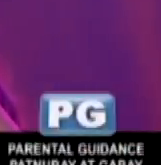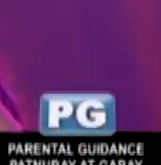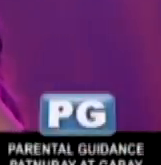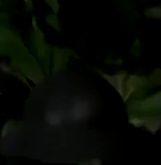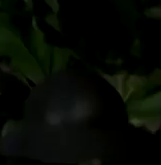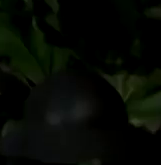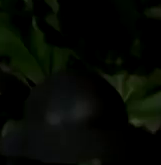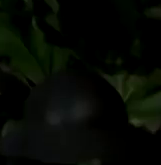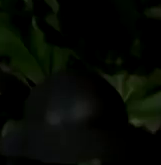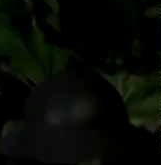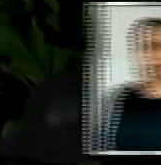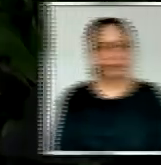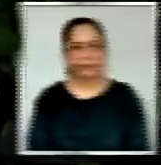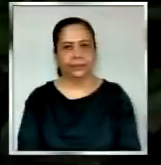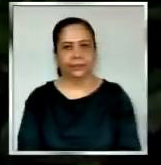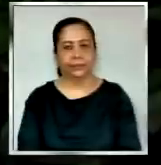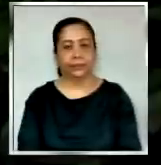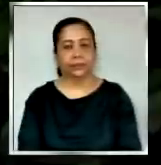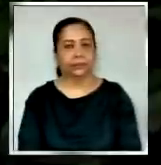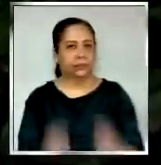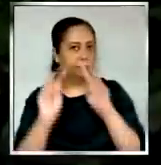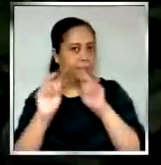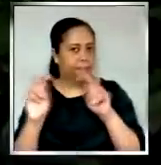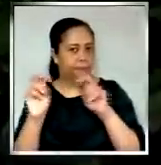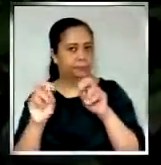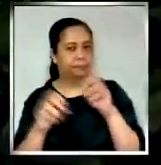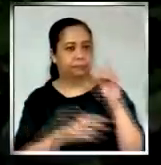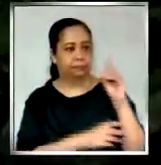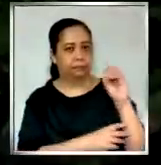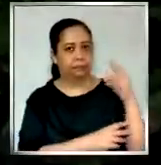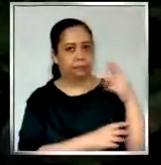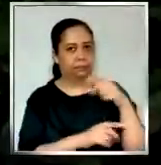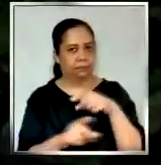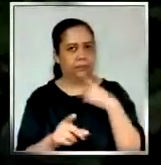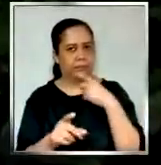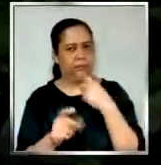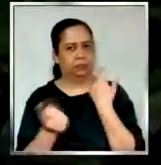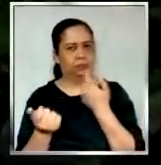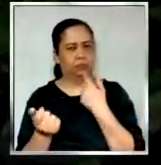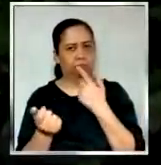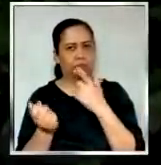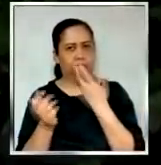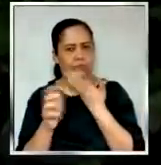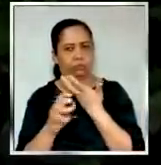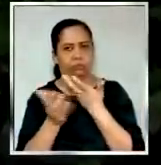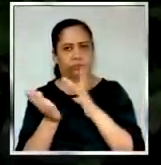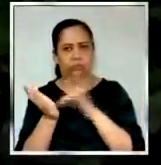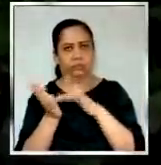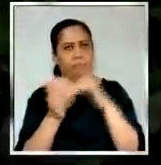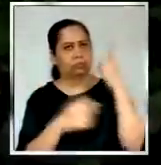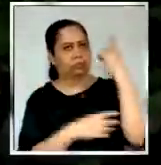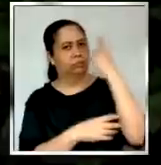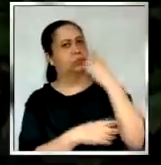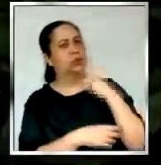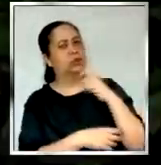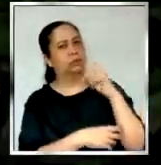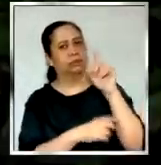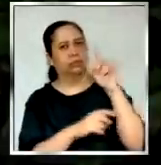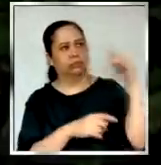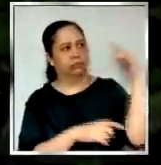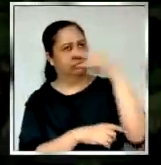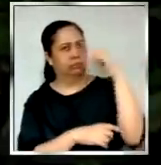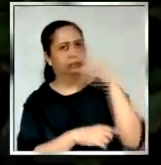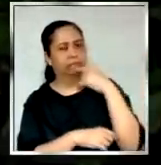happening. Pinaimbisigahan ng Department of Health ang umano'y pananamantala sa singil sa swab test sa Paliparan. Ayon kay Sen. Richard